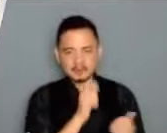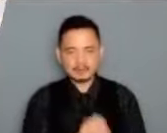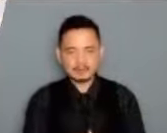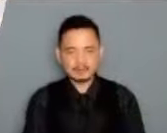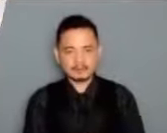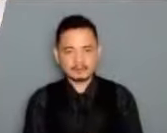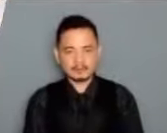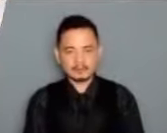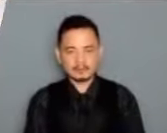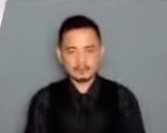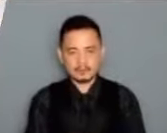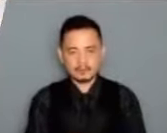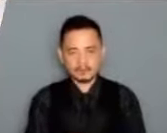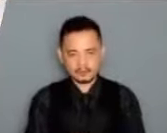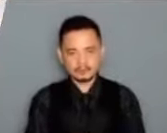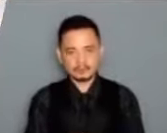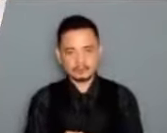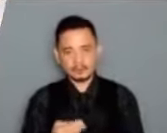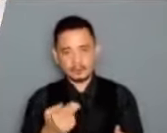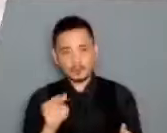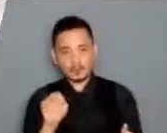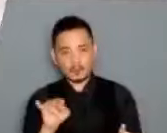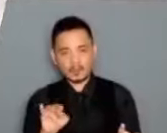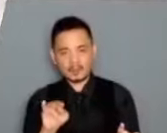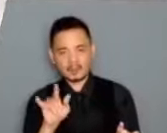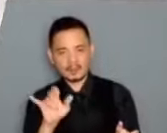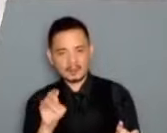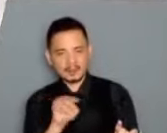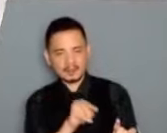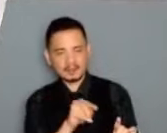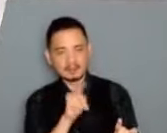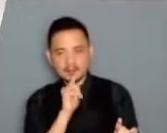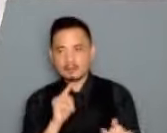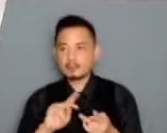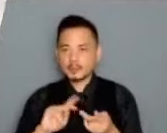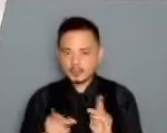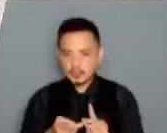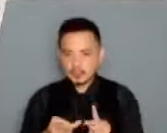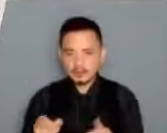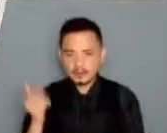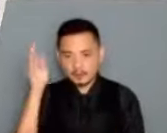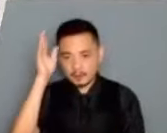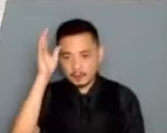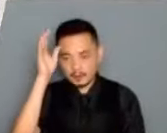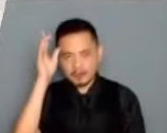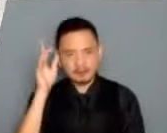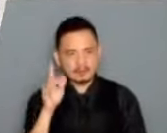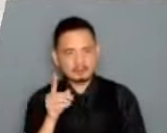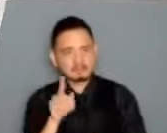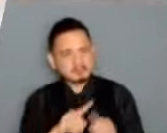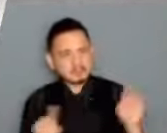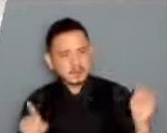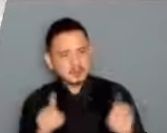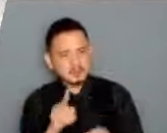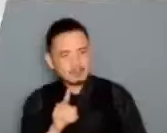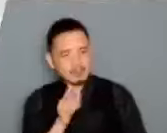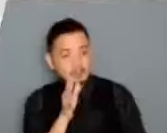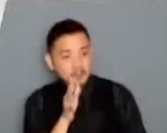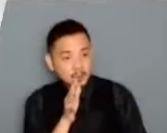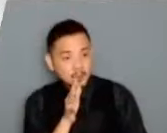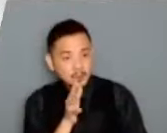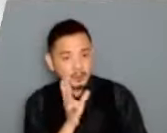Lin ay partner ng kanyang ama pero ang kanya raw biological mother ay ang Pilipinang kasambahay nilang si Amelia lial